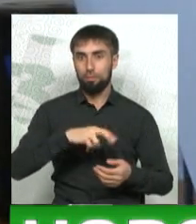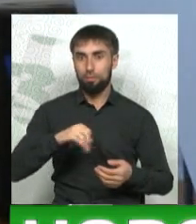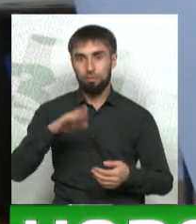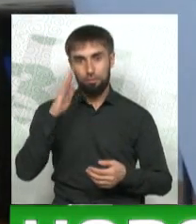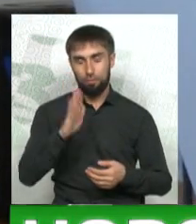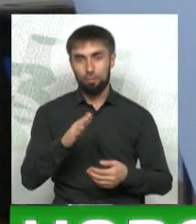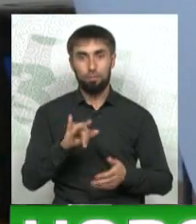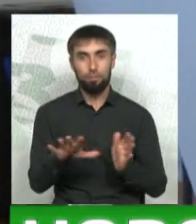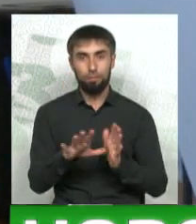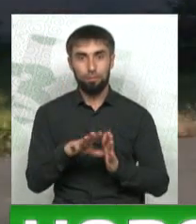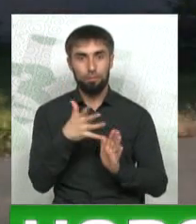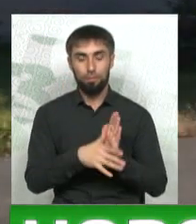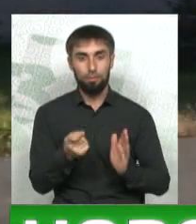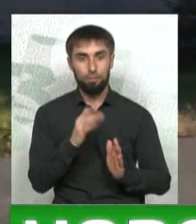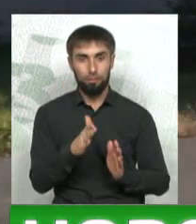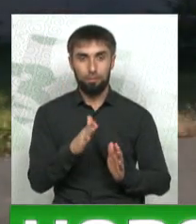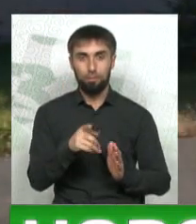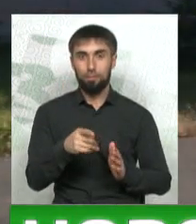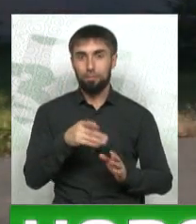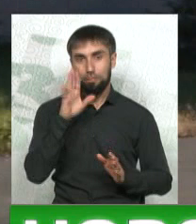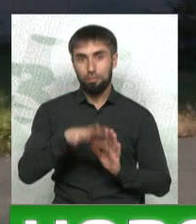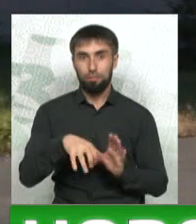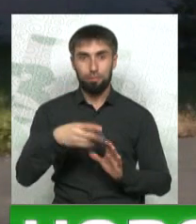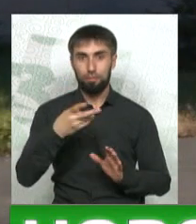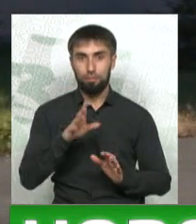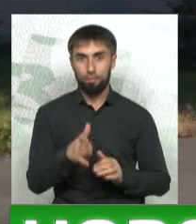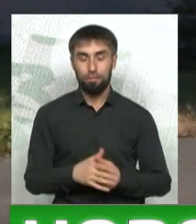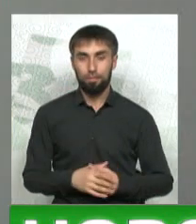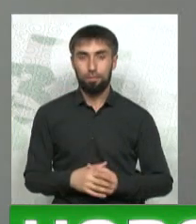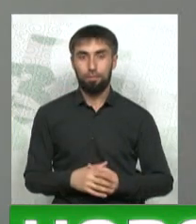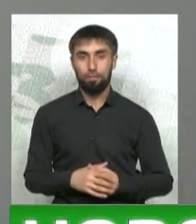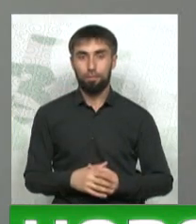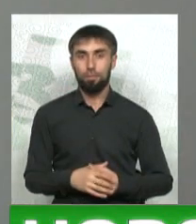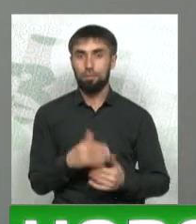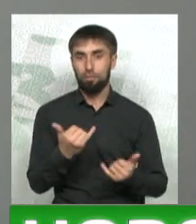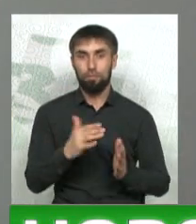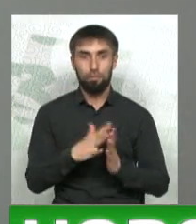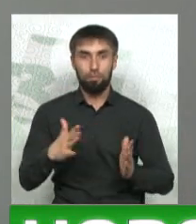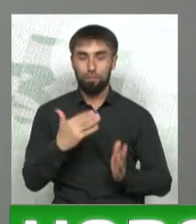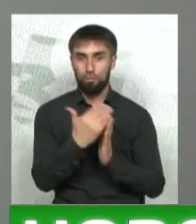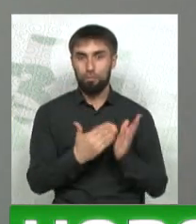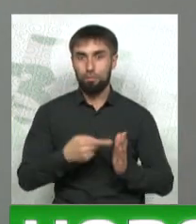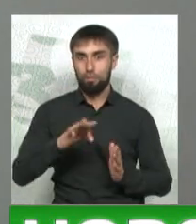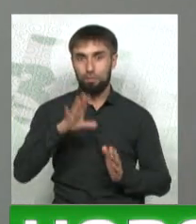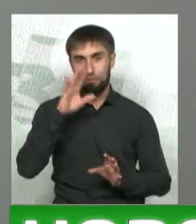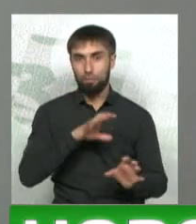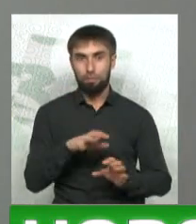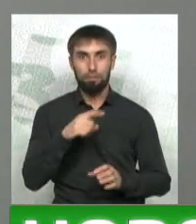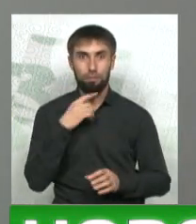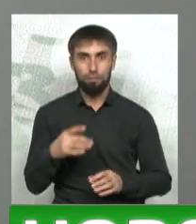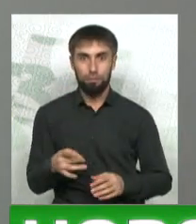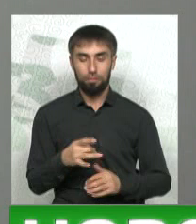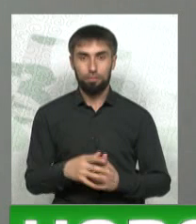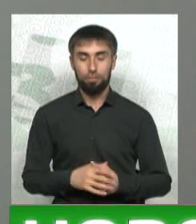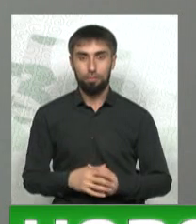снизит энергозатраты. Живительную влагу не надо будет выкачивать из недр. У нас сейчас большая программа по водоснабжению Республики